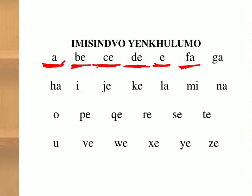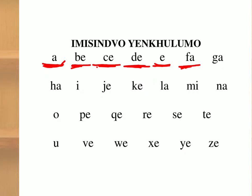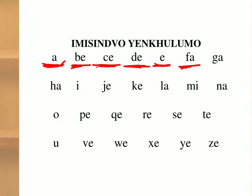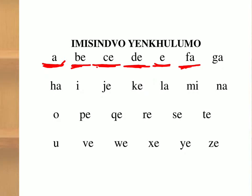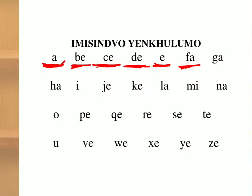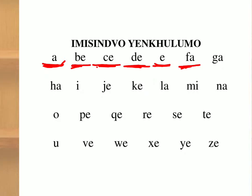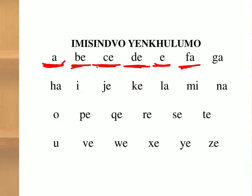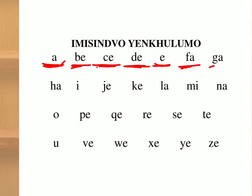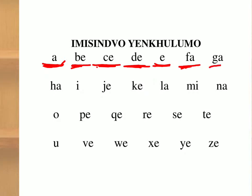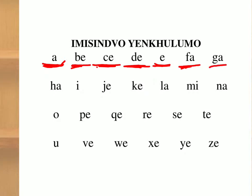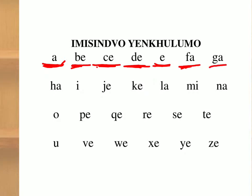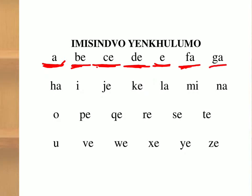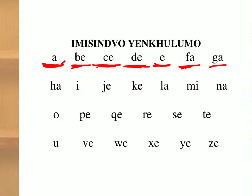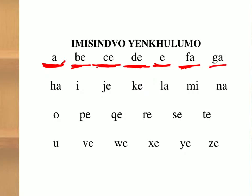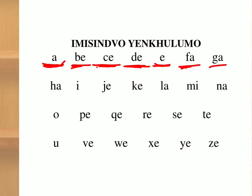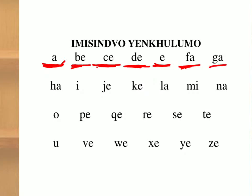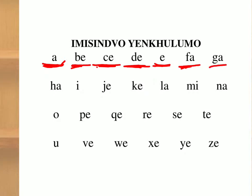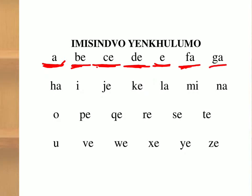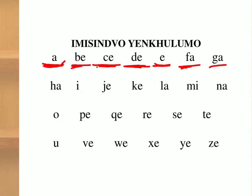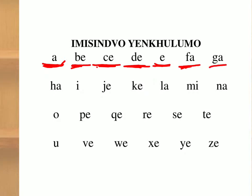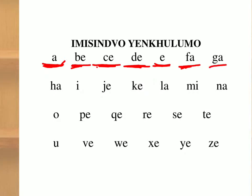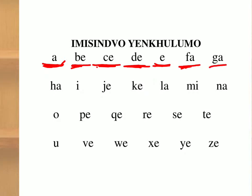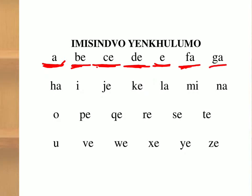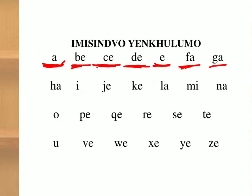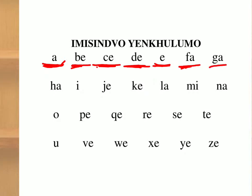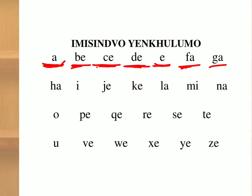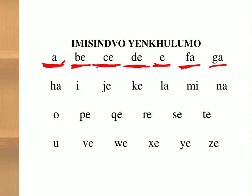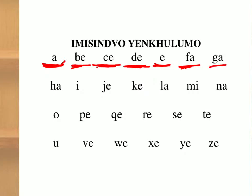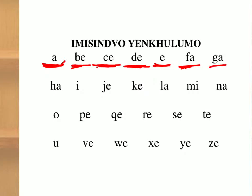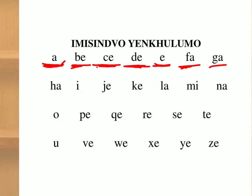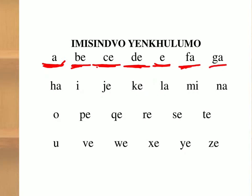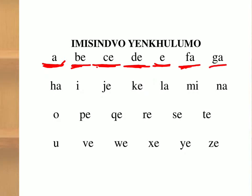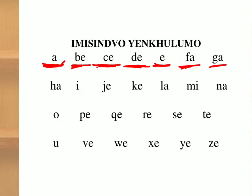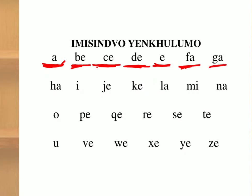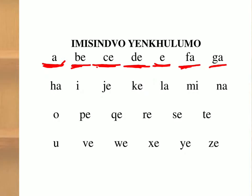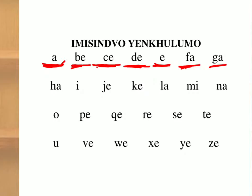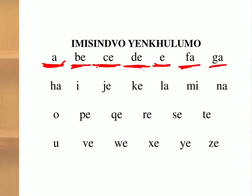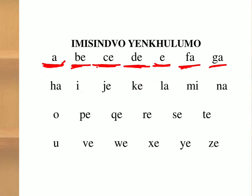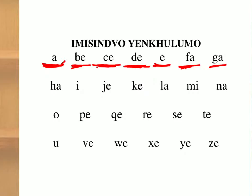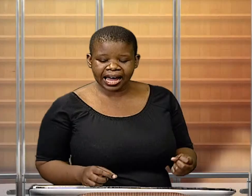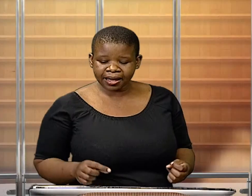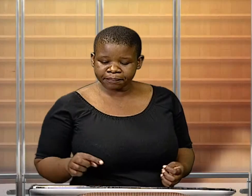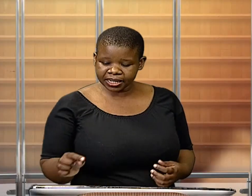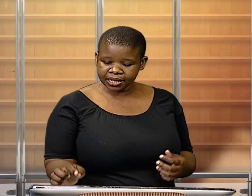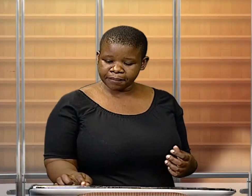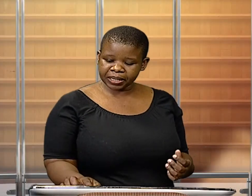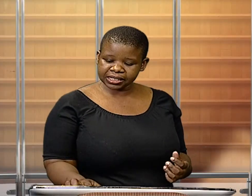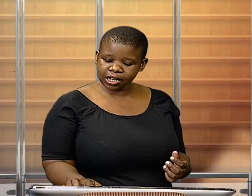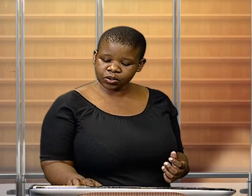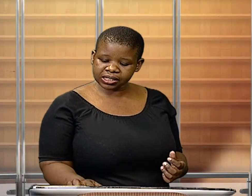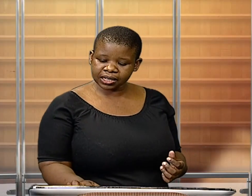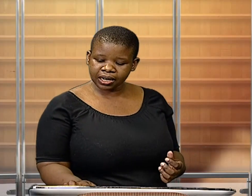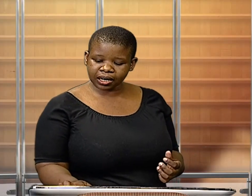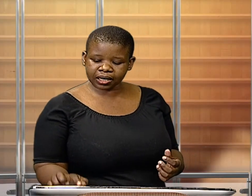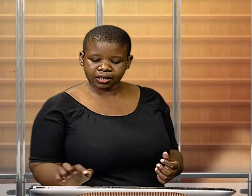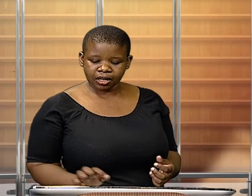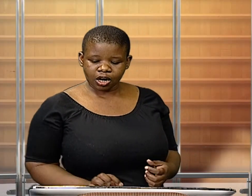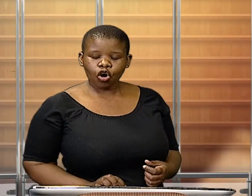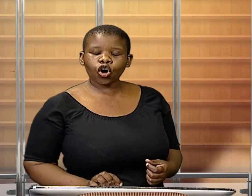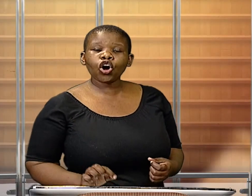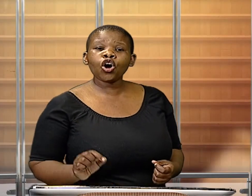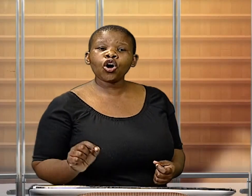bafana g phindza mfundzi wami uthi g ungesabi phindza uthi